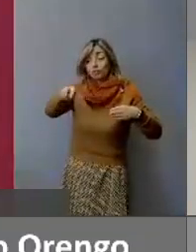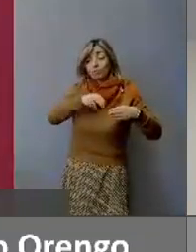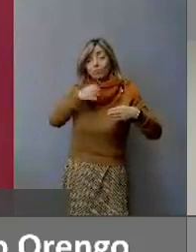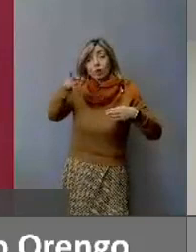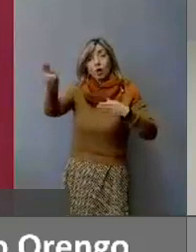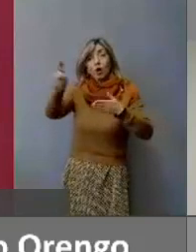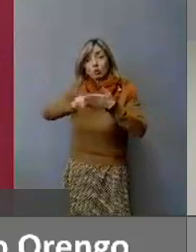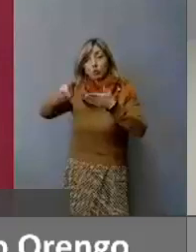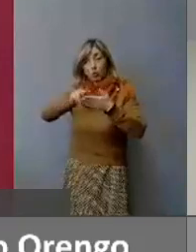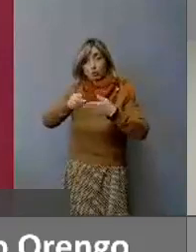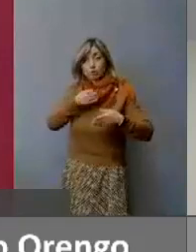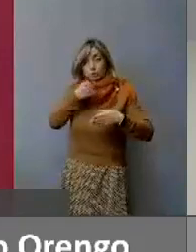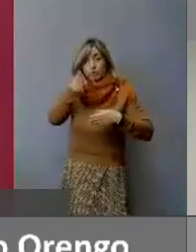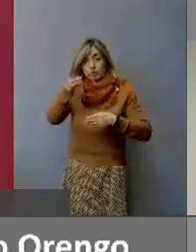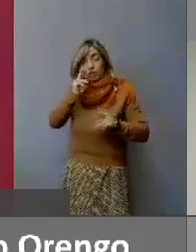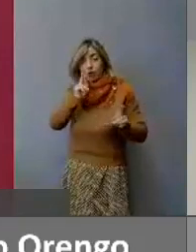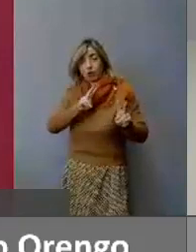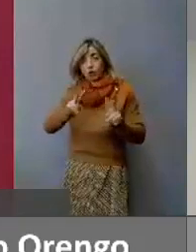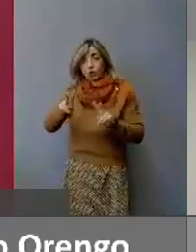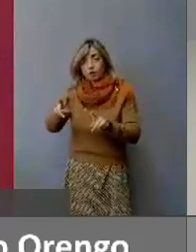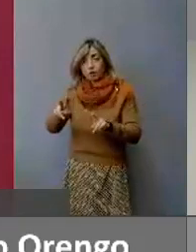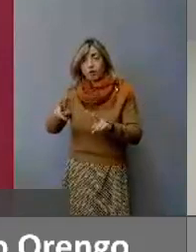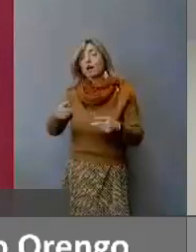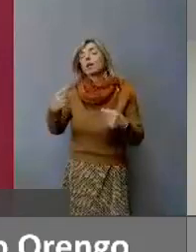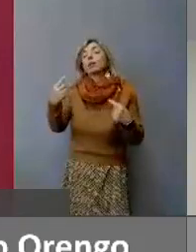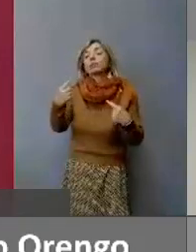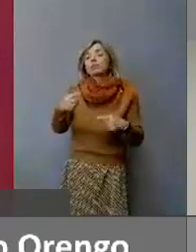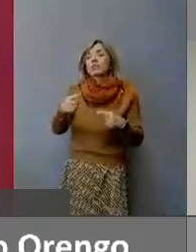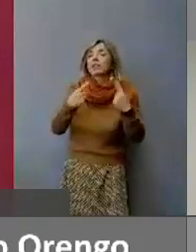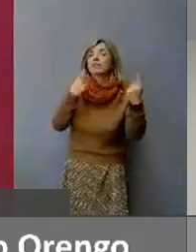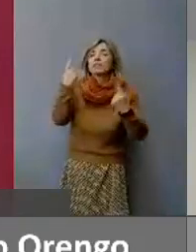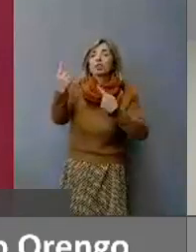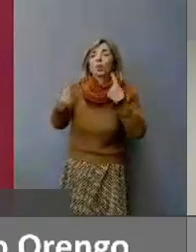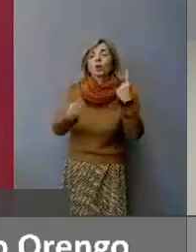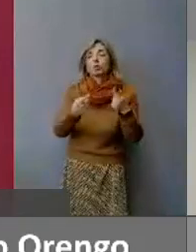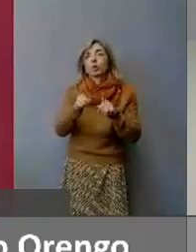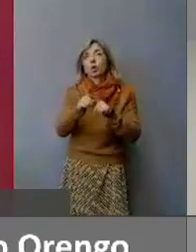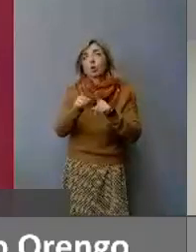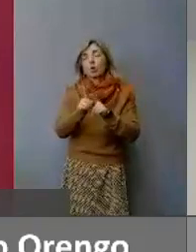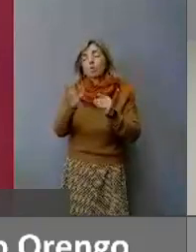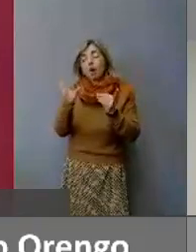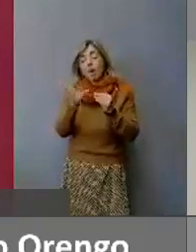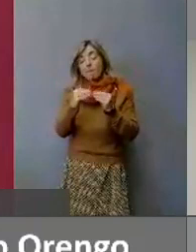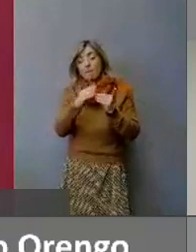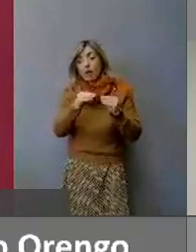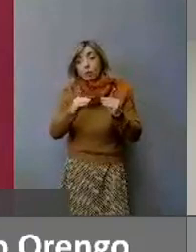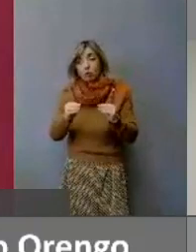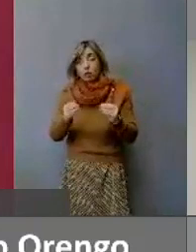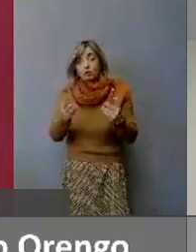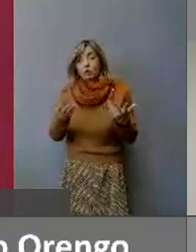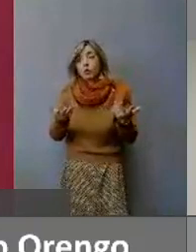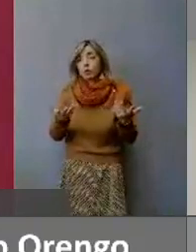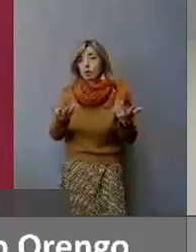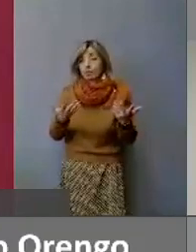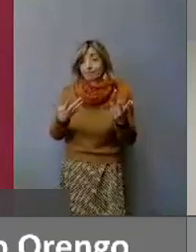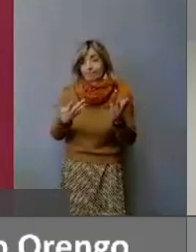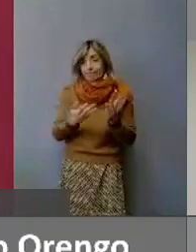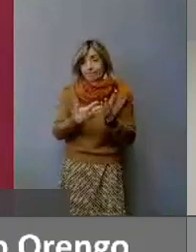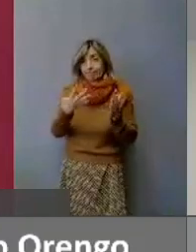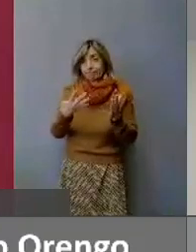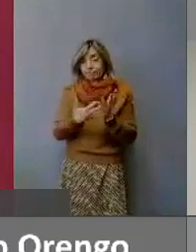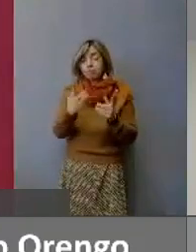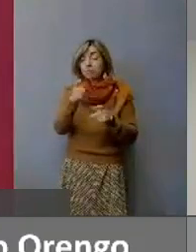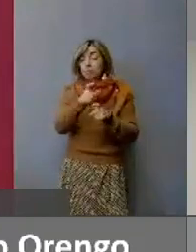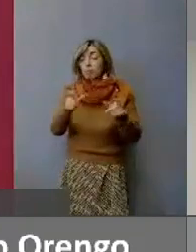dal punto di vista manutentivo dove i cittadini chiaramente iniziano a guardare in alto per riuscire a comprendere qual è lo stato manutentivo